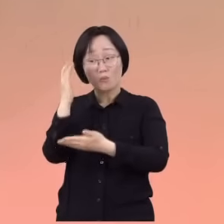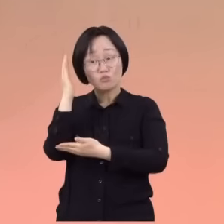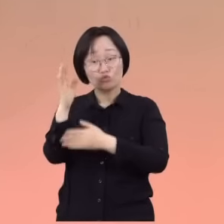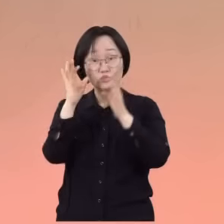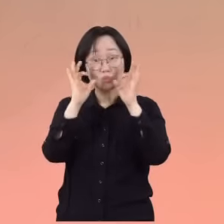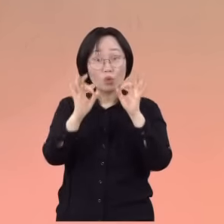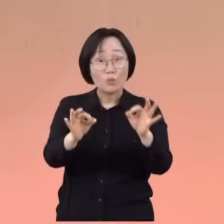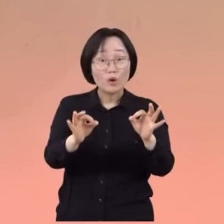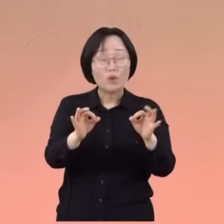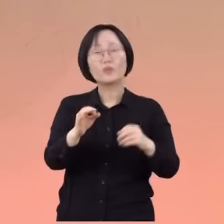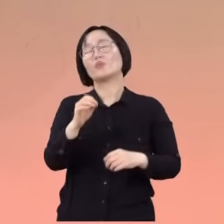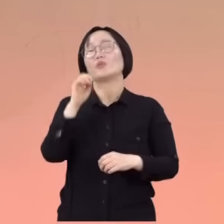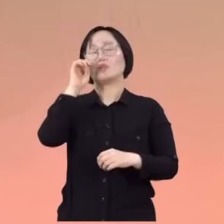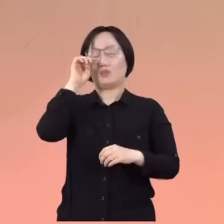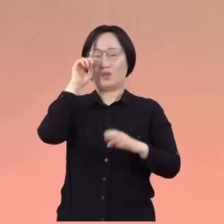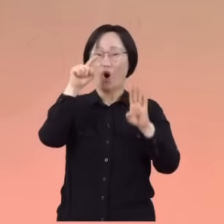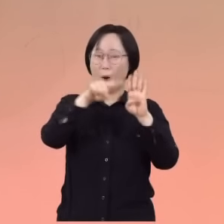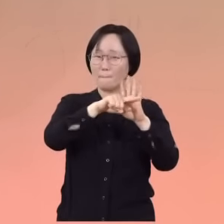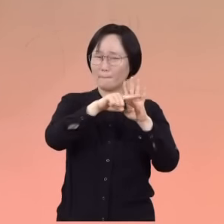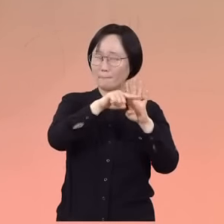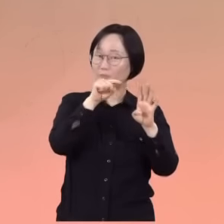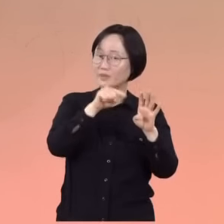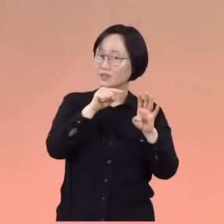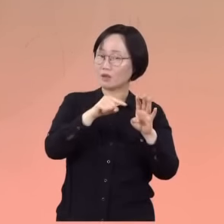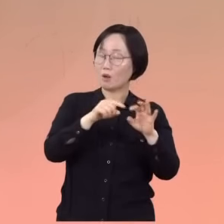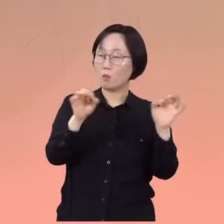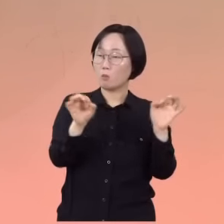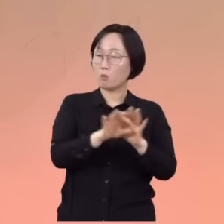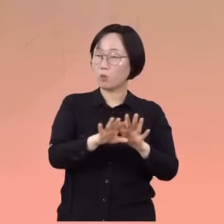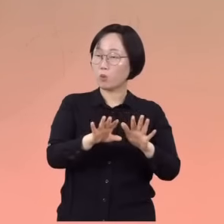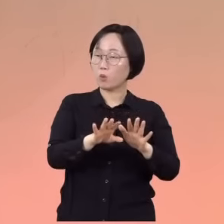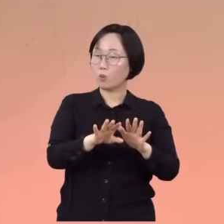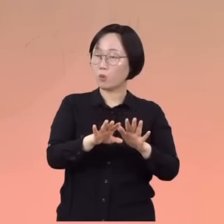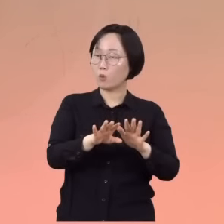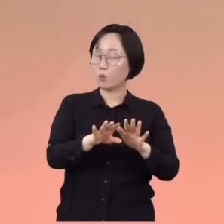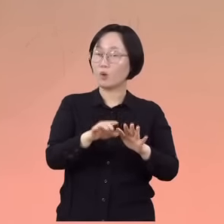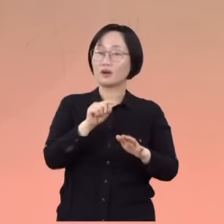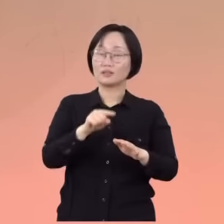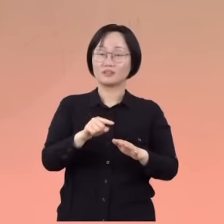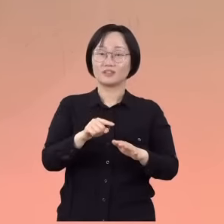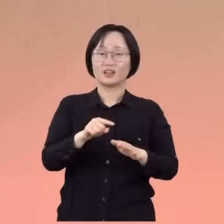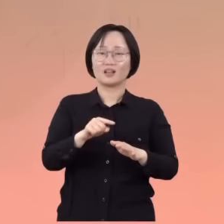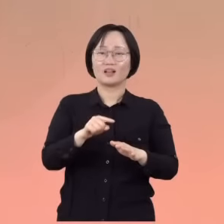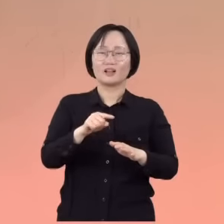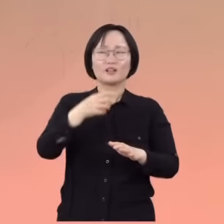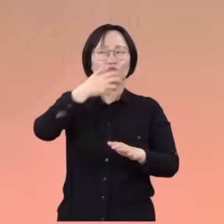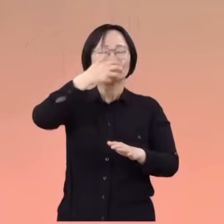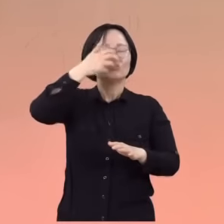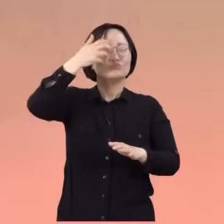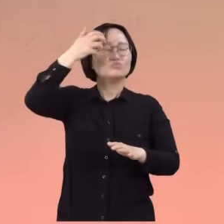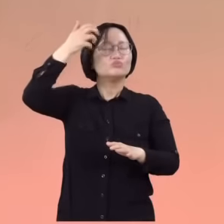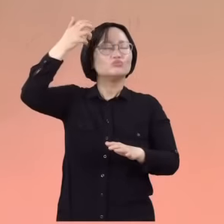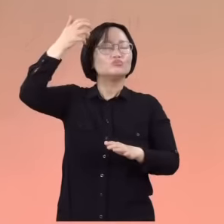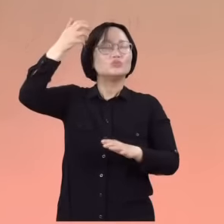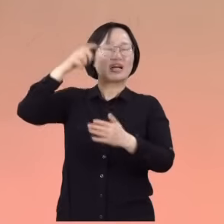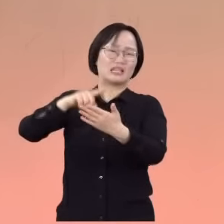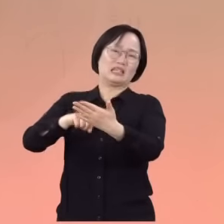소멸하는 징조를 꿈에서 보는 경우가 있다고 합니다 그게 뭐냐